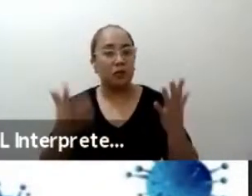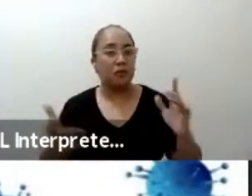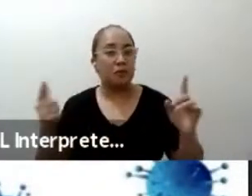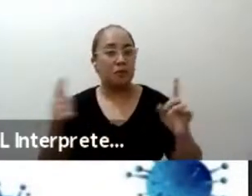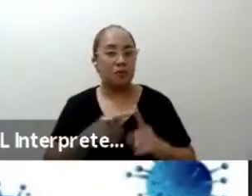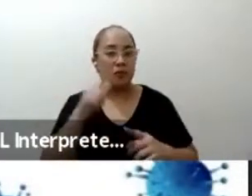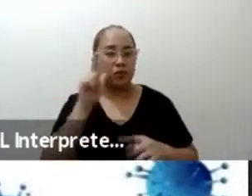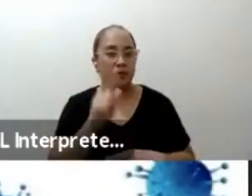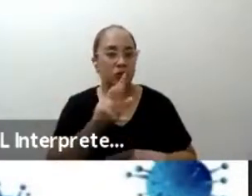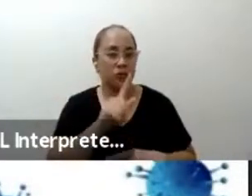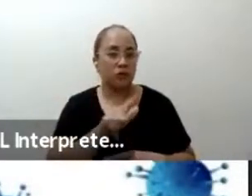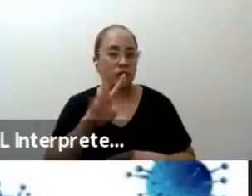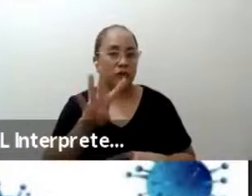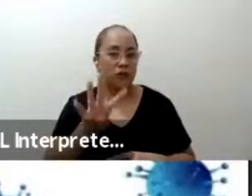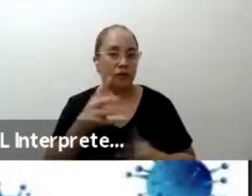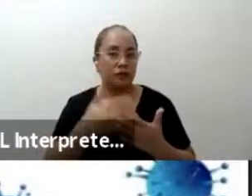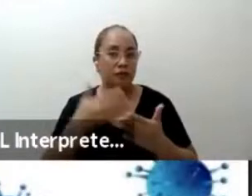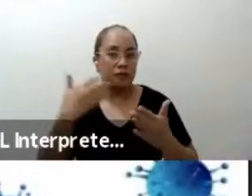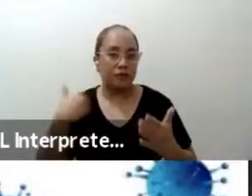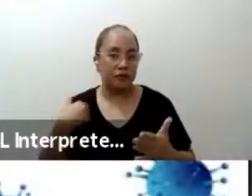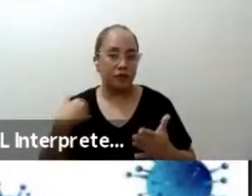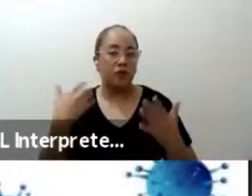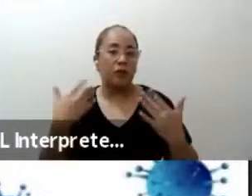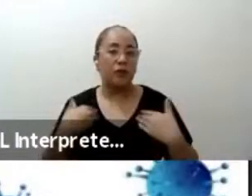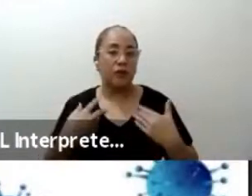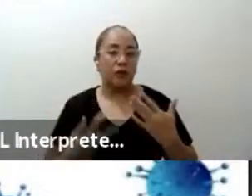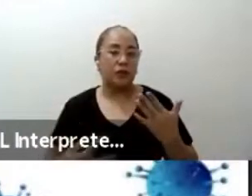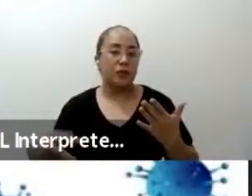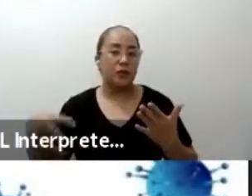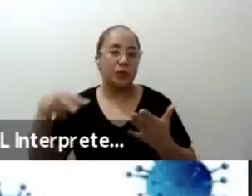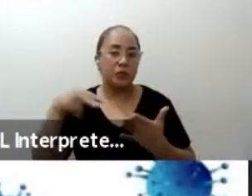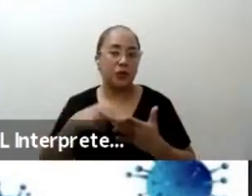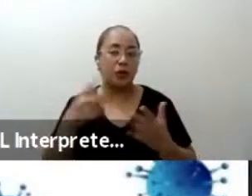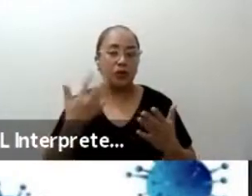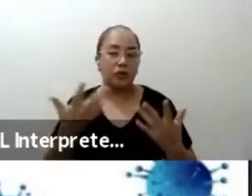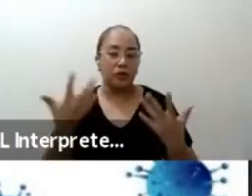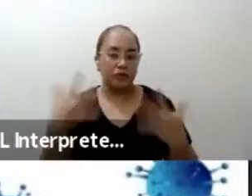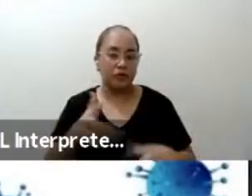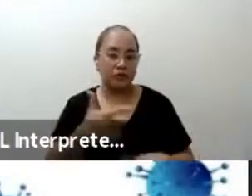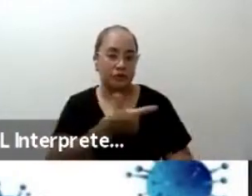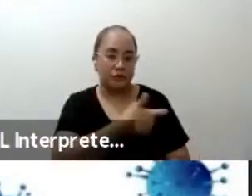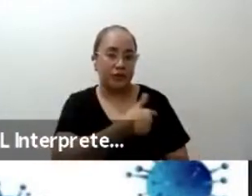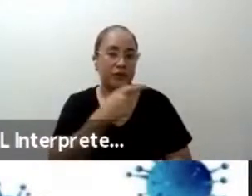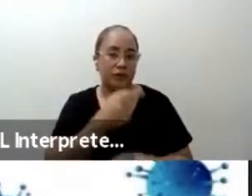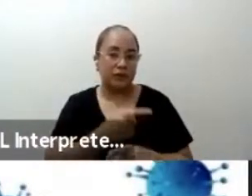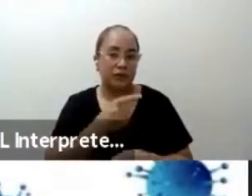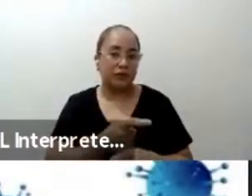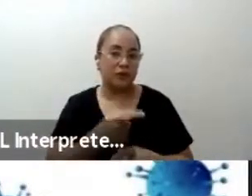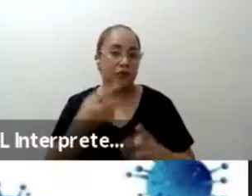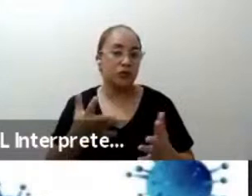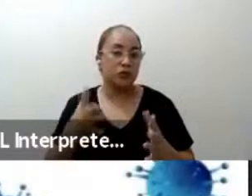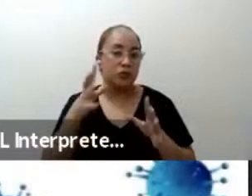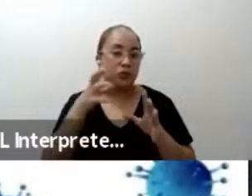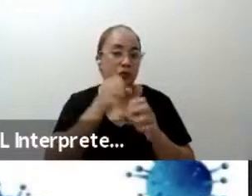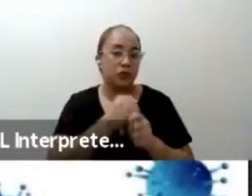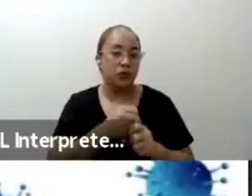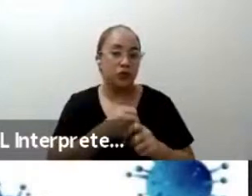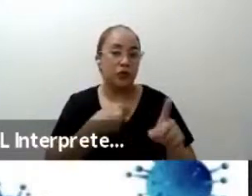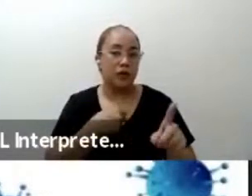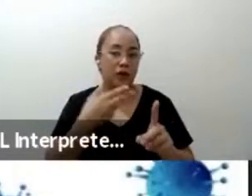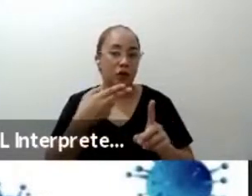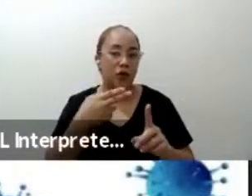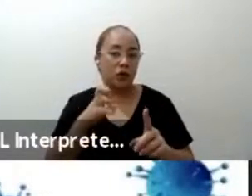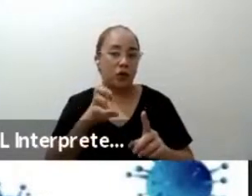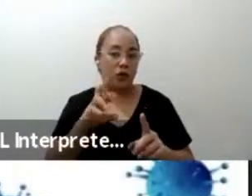2024 pa bago tayo mabakunahan ng tama to reach herd immunity. By that